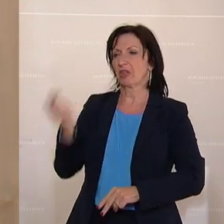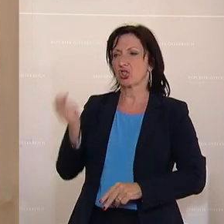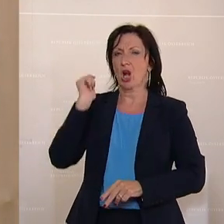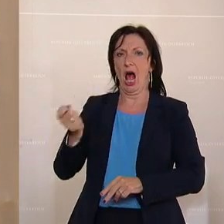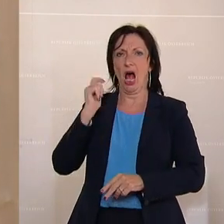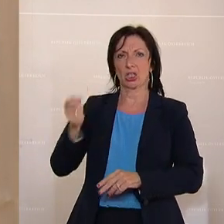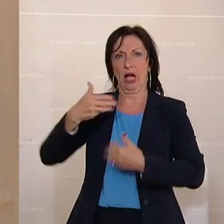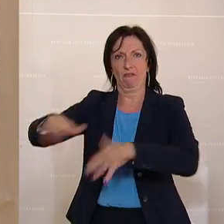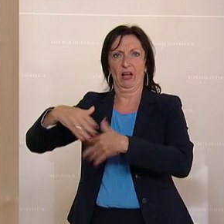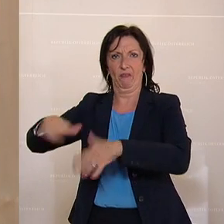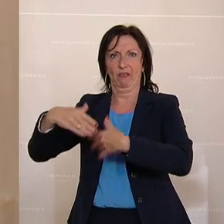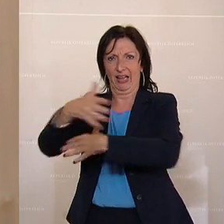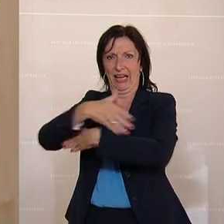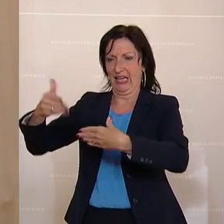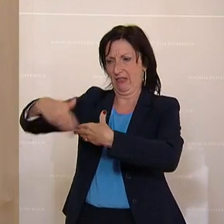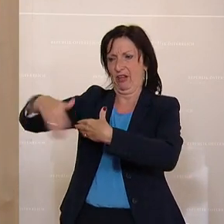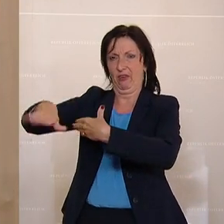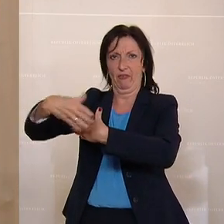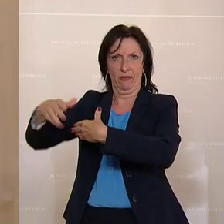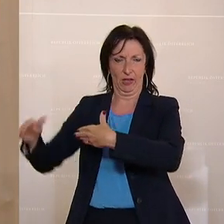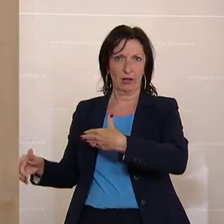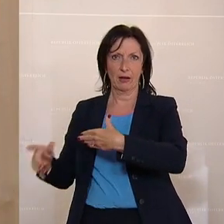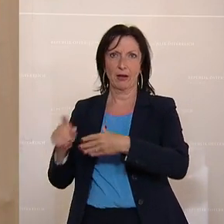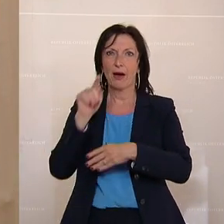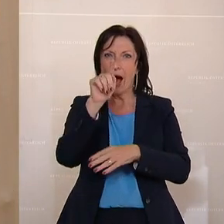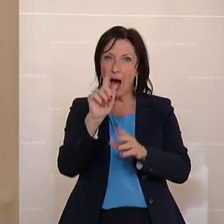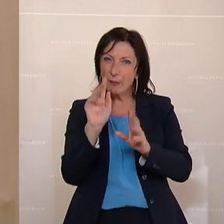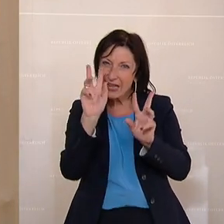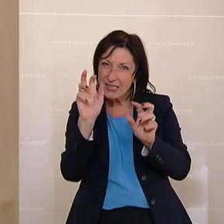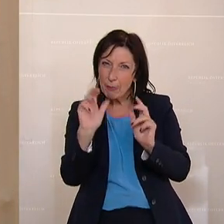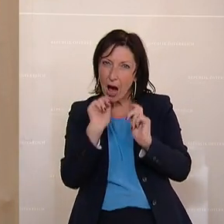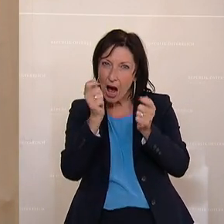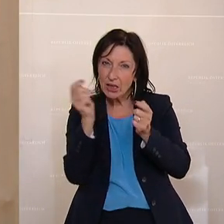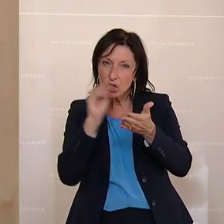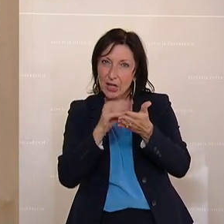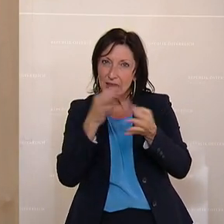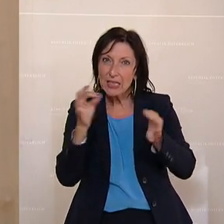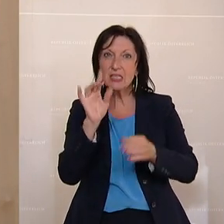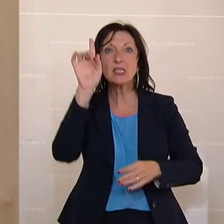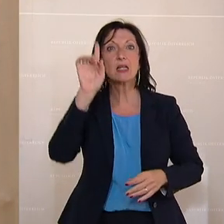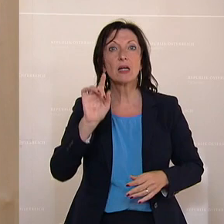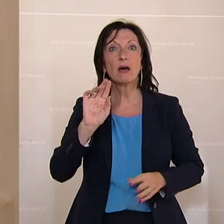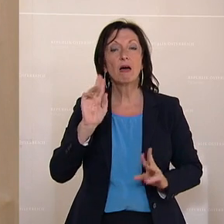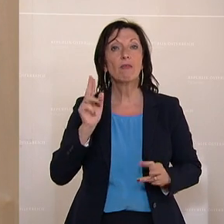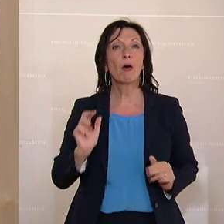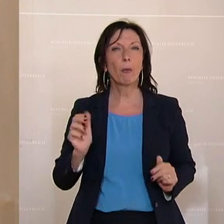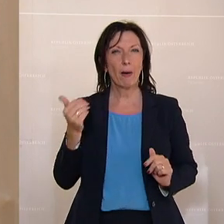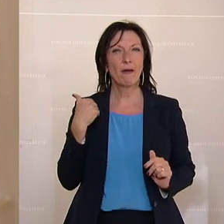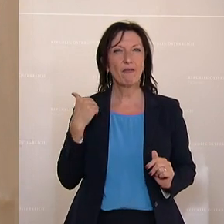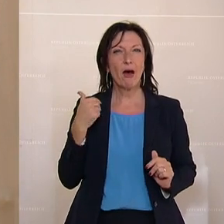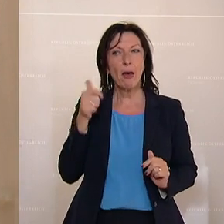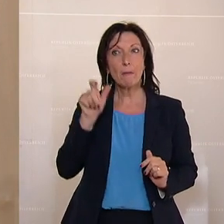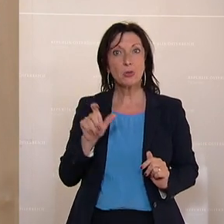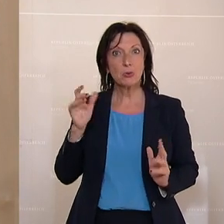Grenze knüppeln. Darüber schweigt sich der Antrag aus. Denn, Moment, hat nicht jemand für die